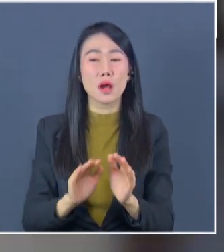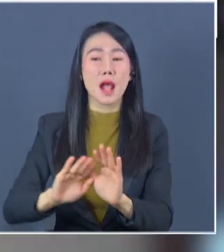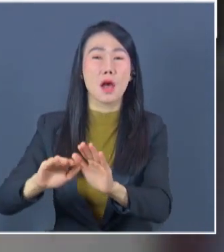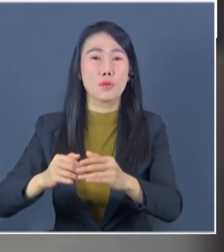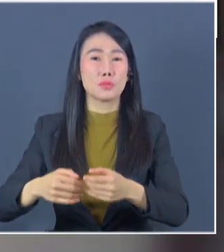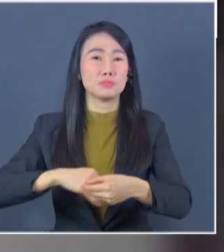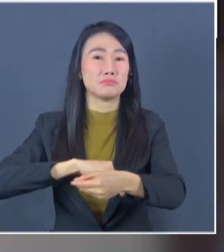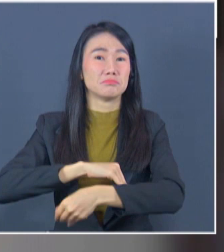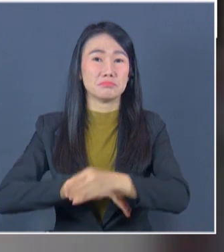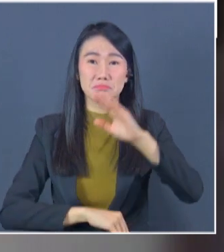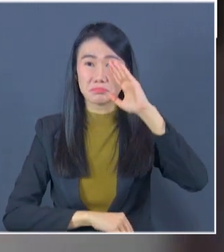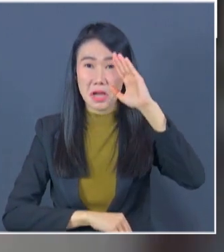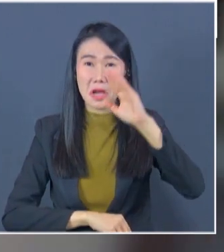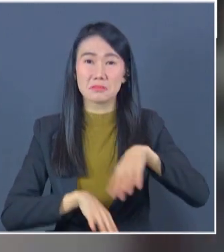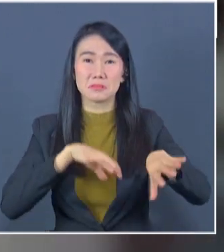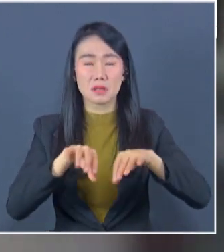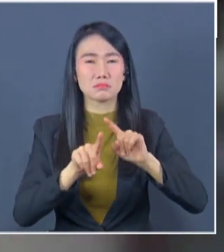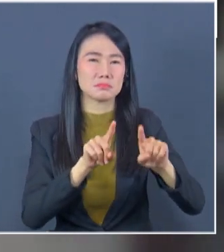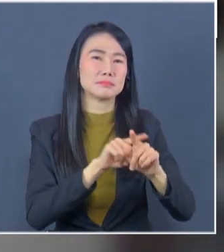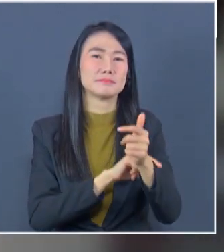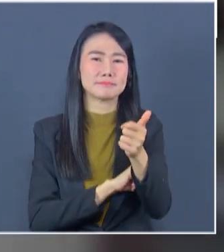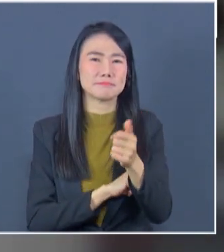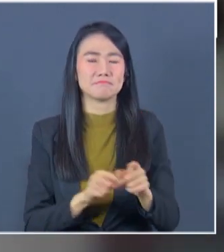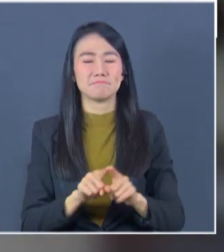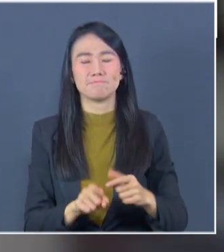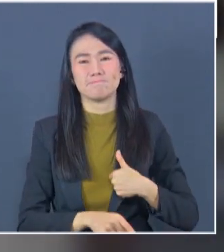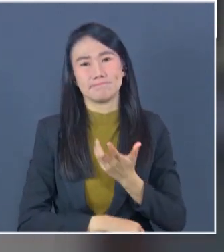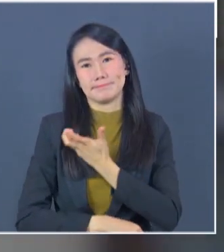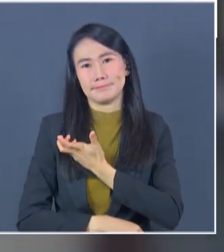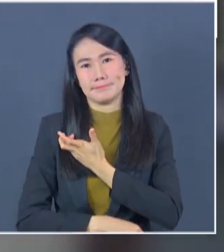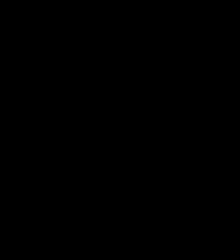จัดฉากก็ยังดูดีนี่ฮะ ไม่ยอมไม่ยอมไม่หยอกมันจริงๆนะฮะ